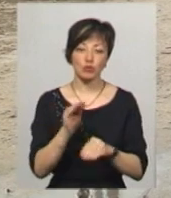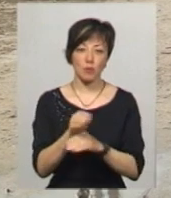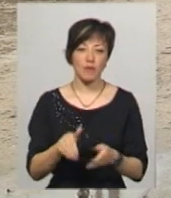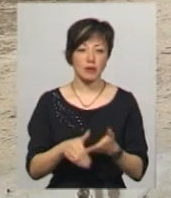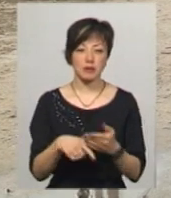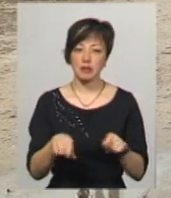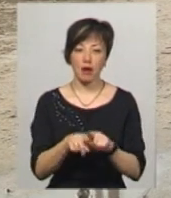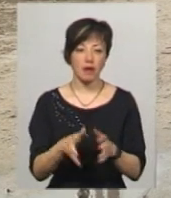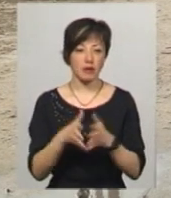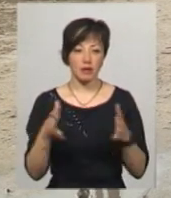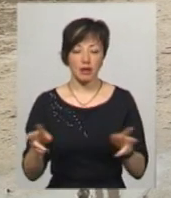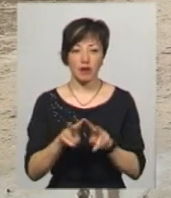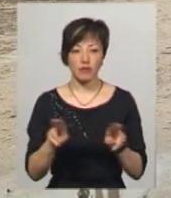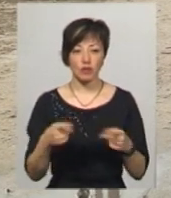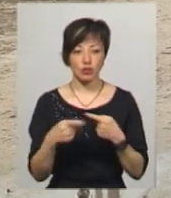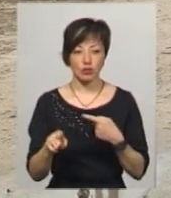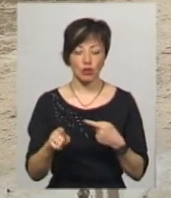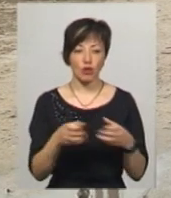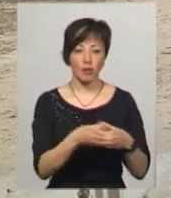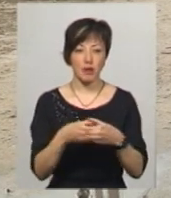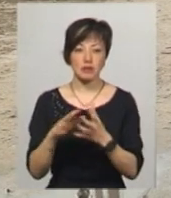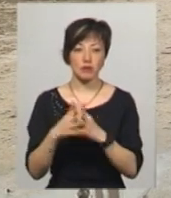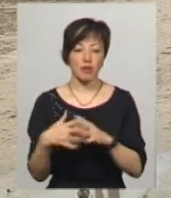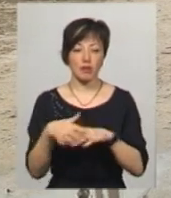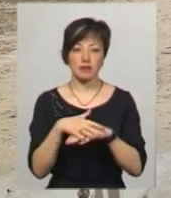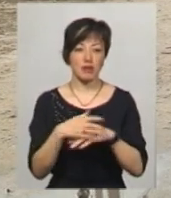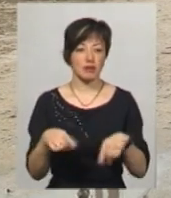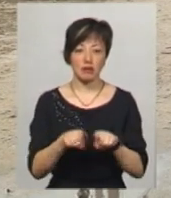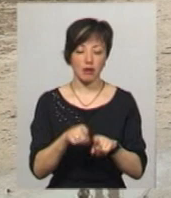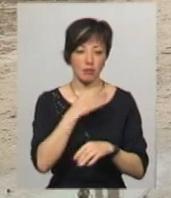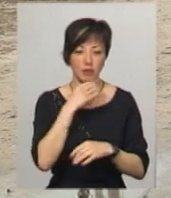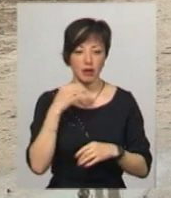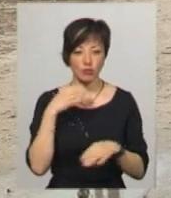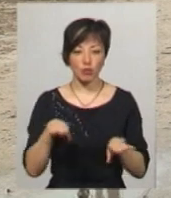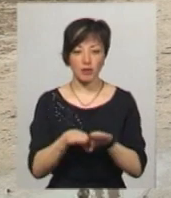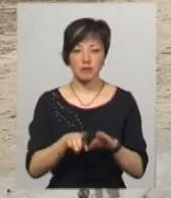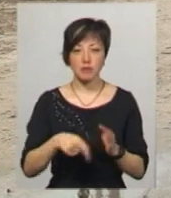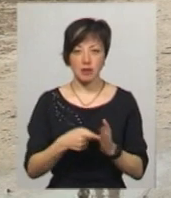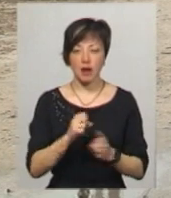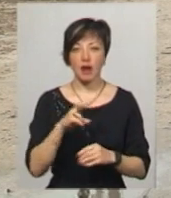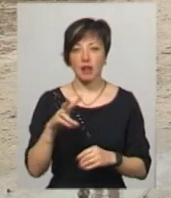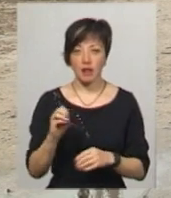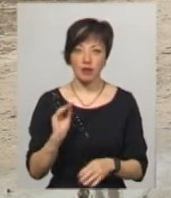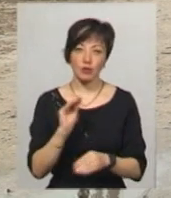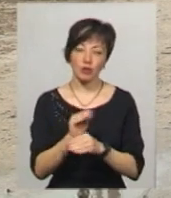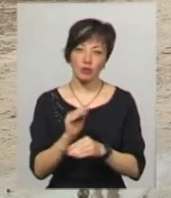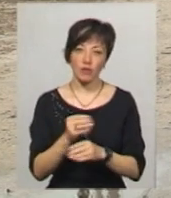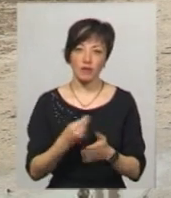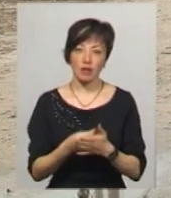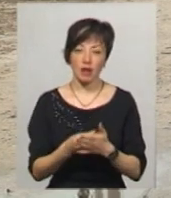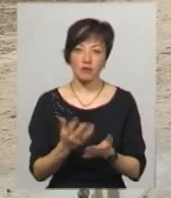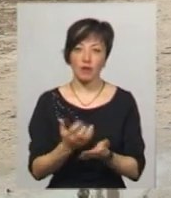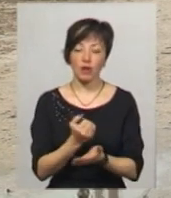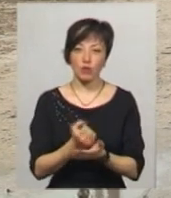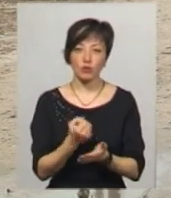не така велика, як в інших громадах, оскільки сільського населення тут не так багато порівняно з міським, але це теж додаткові фінансові